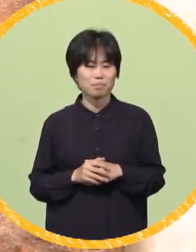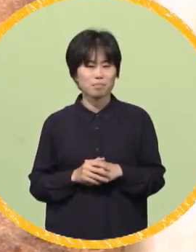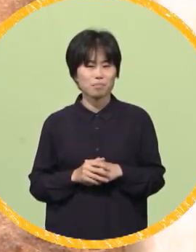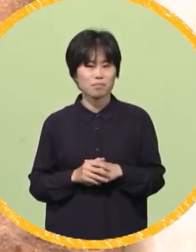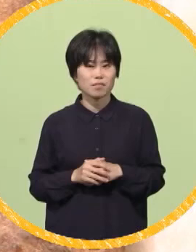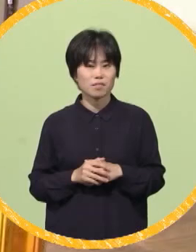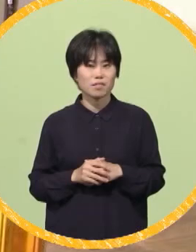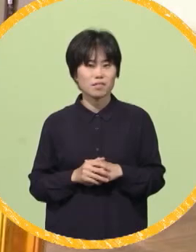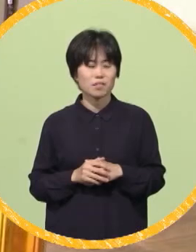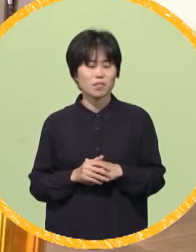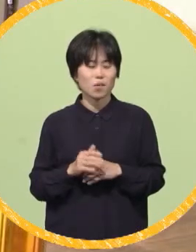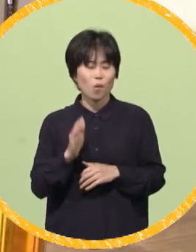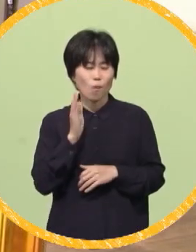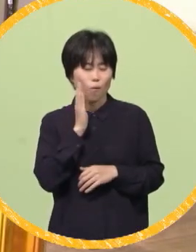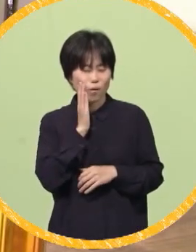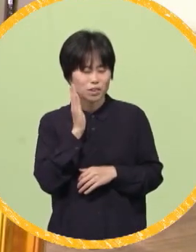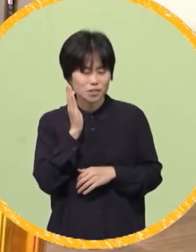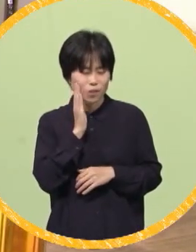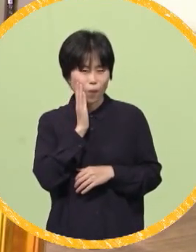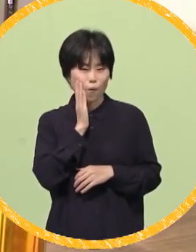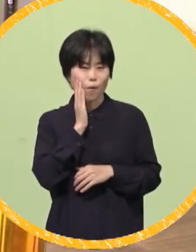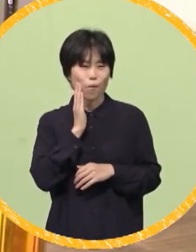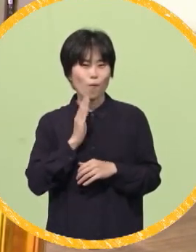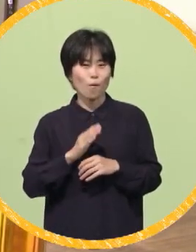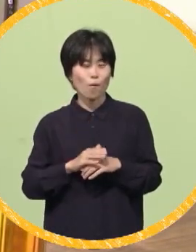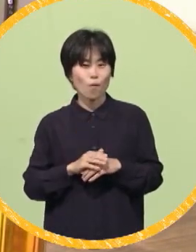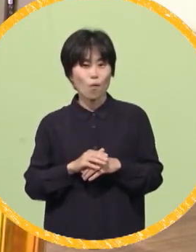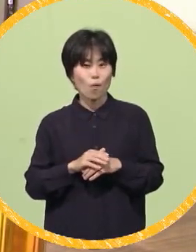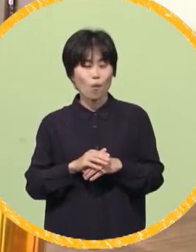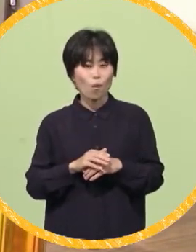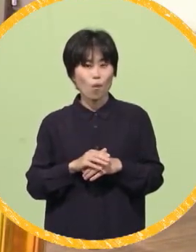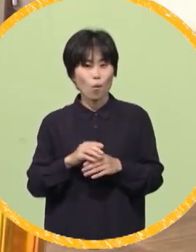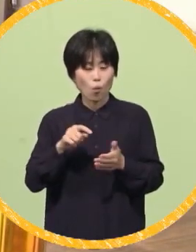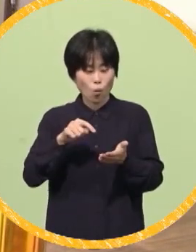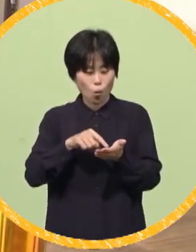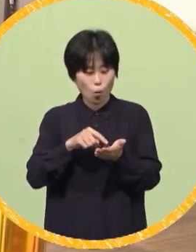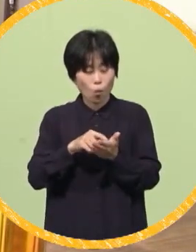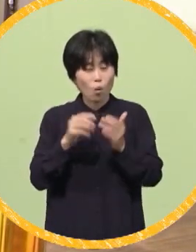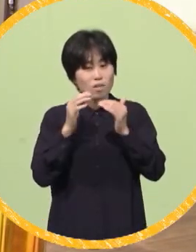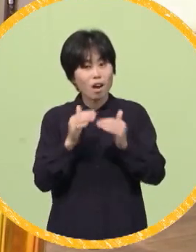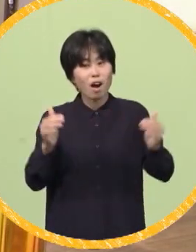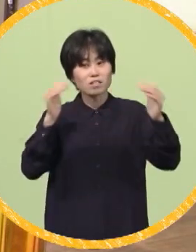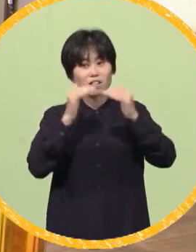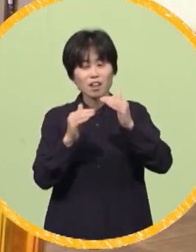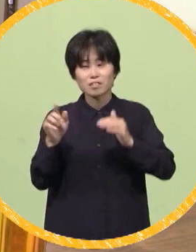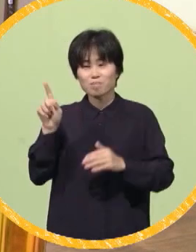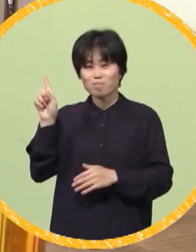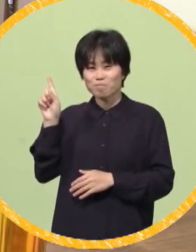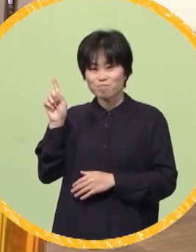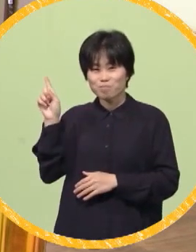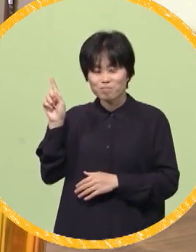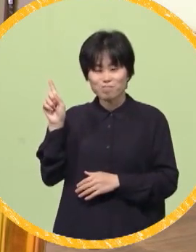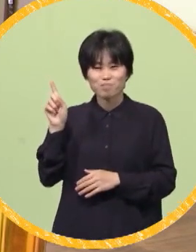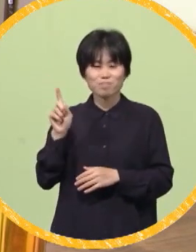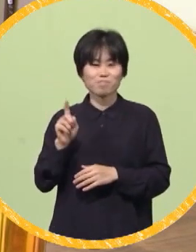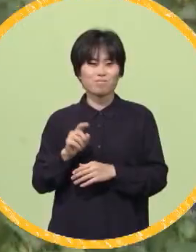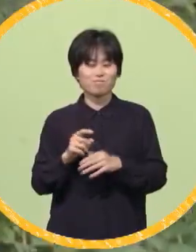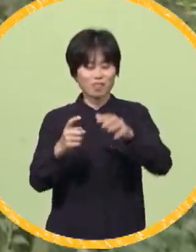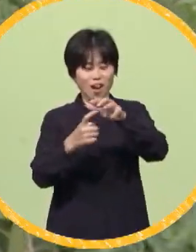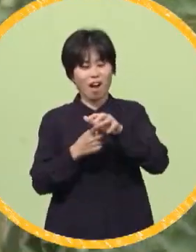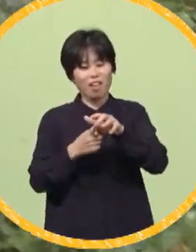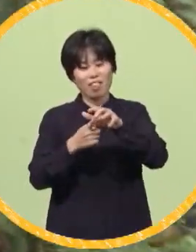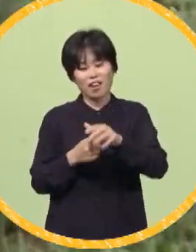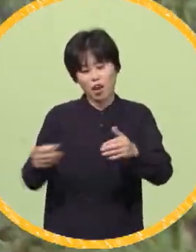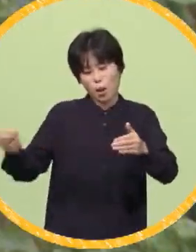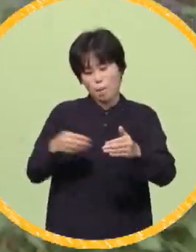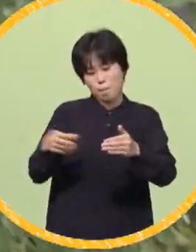わあ、美味しそう。これが、このお野菜が、このまさに、 そうですね、はい、畑で採れた